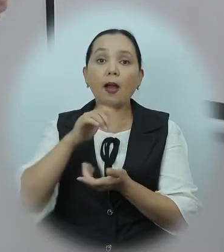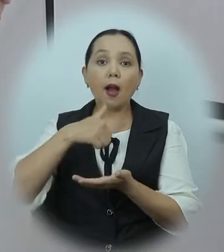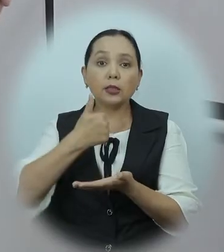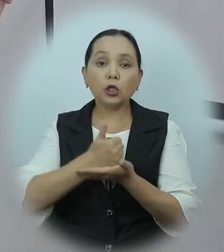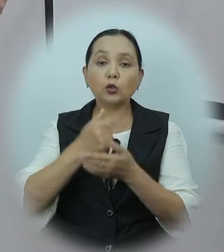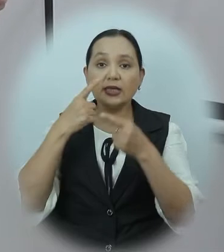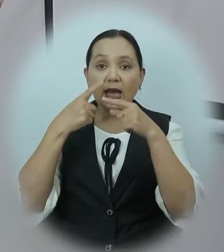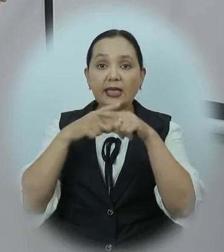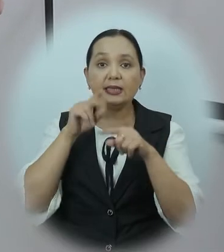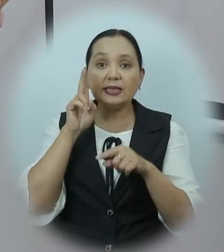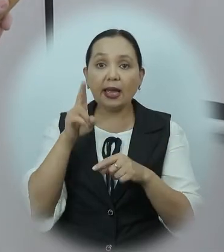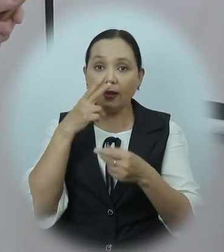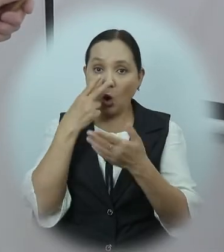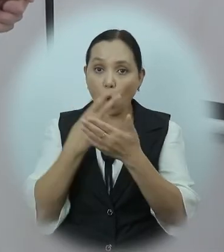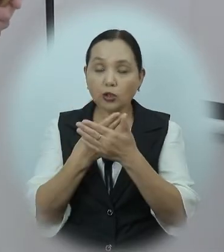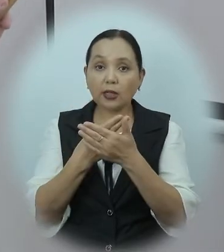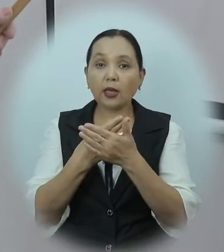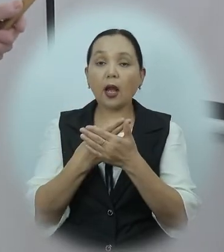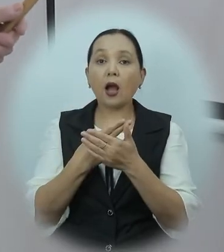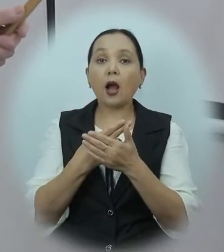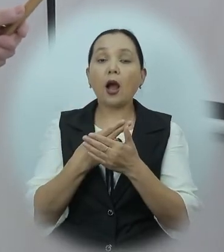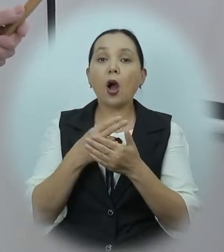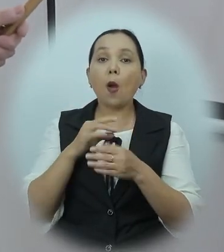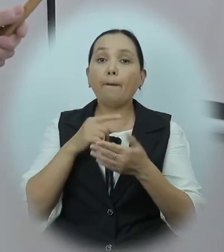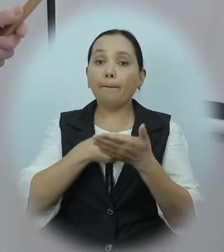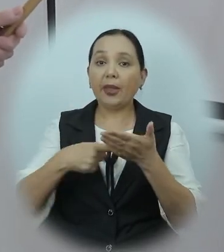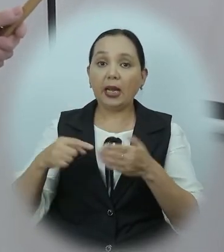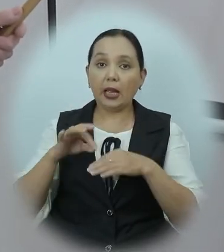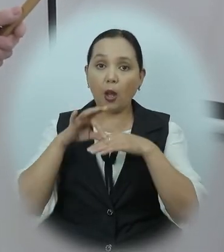asosiy texnik ko'rsatkichida turi belgilab o'tiladi.